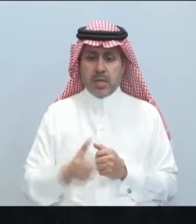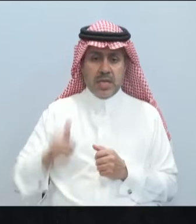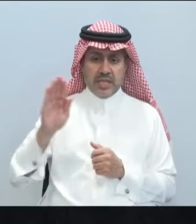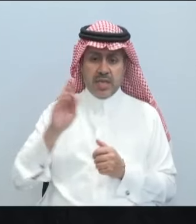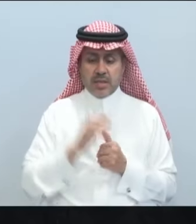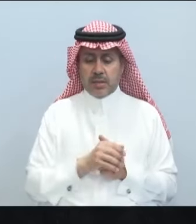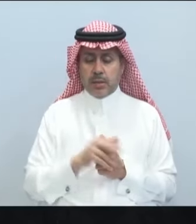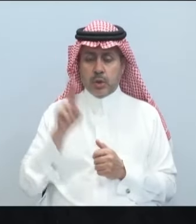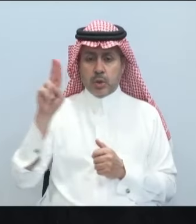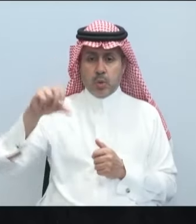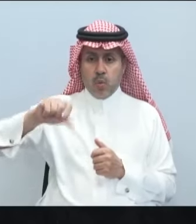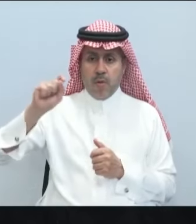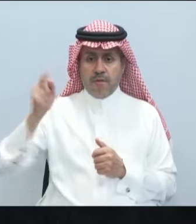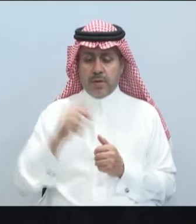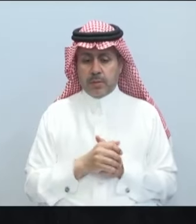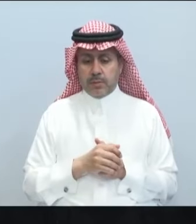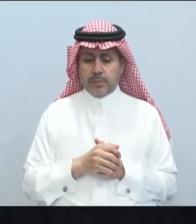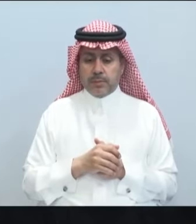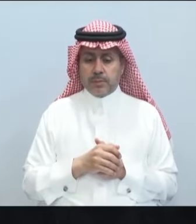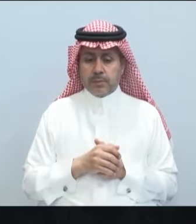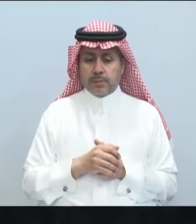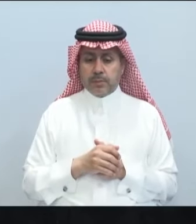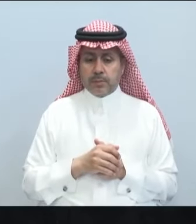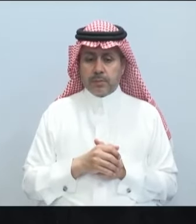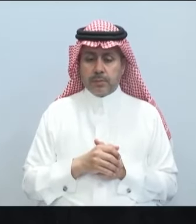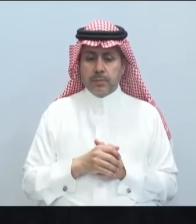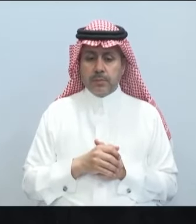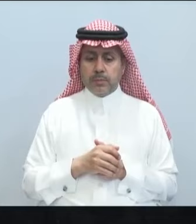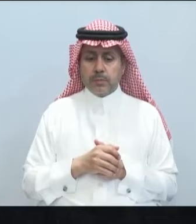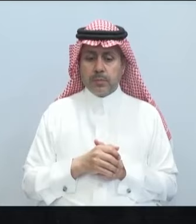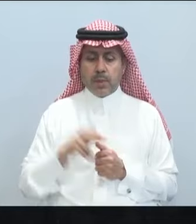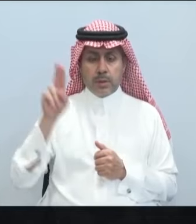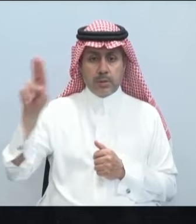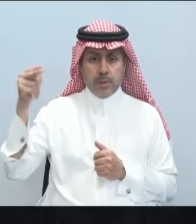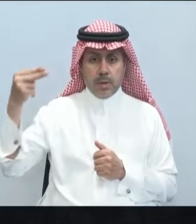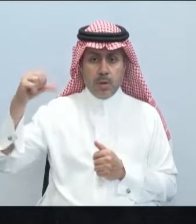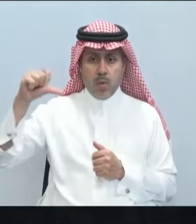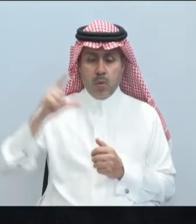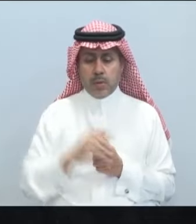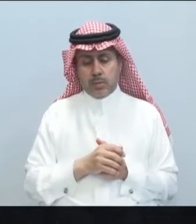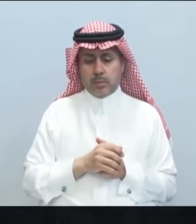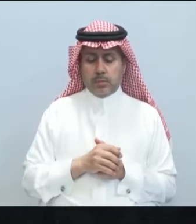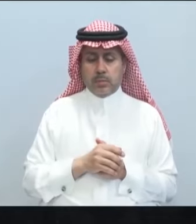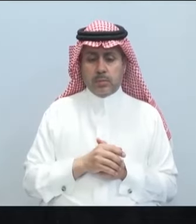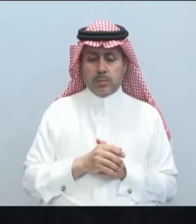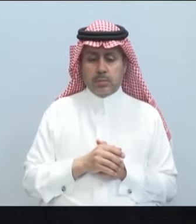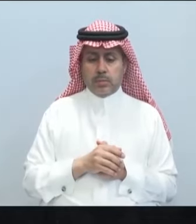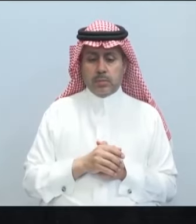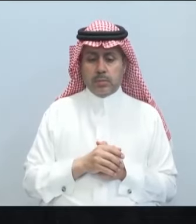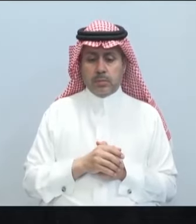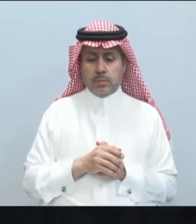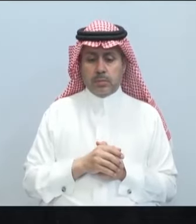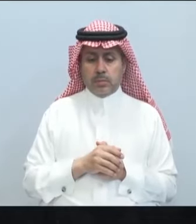توفر لهذا الطفل او لهذا لمن تعوله فلا بد ان توفر له هذه